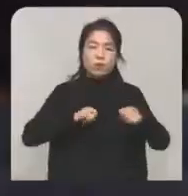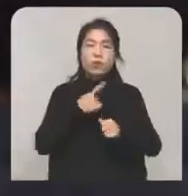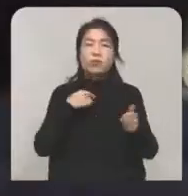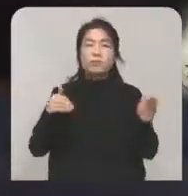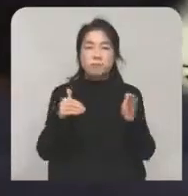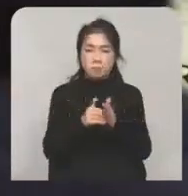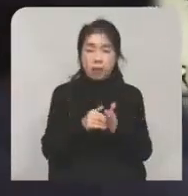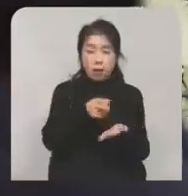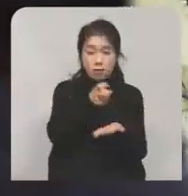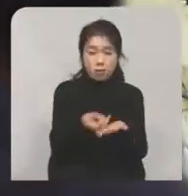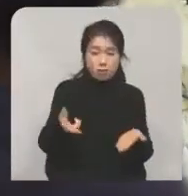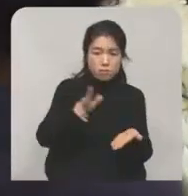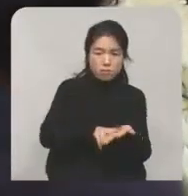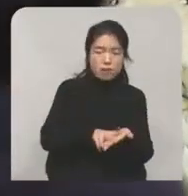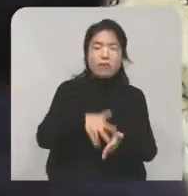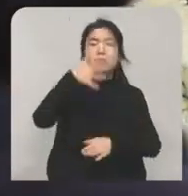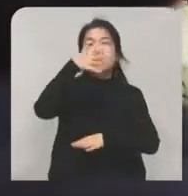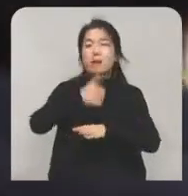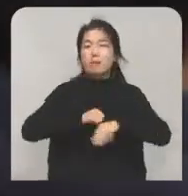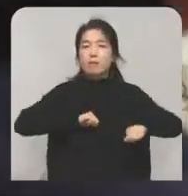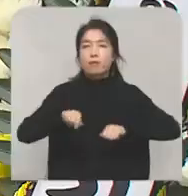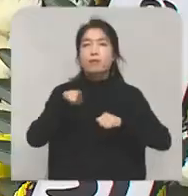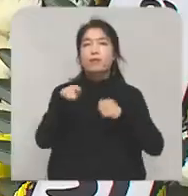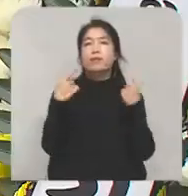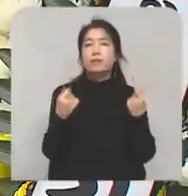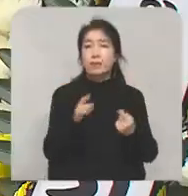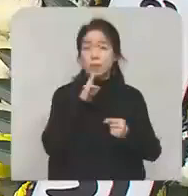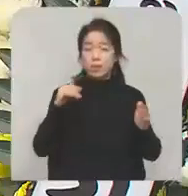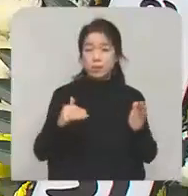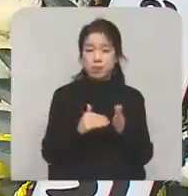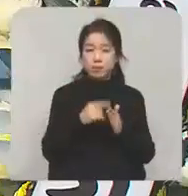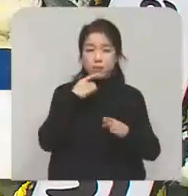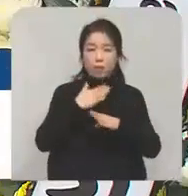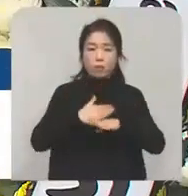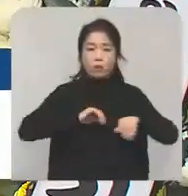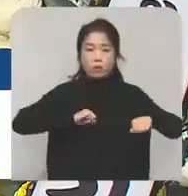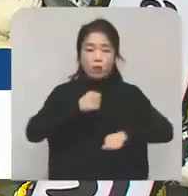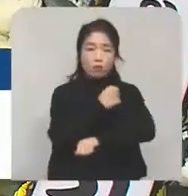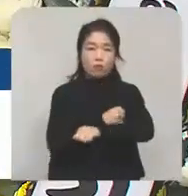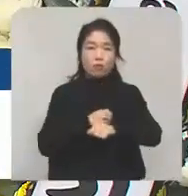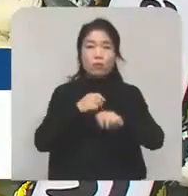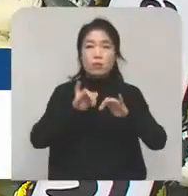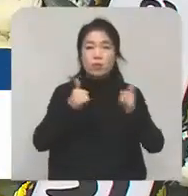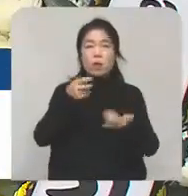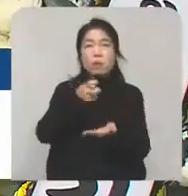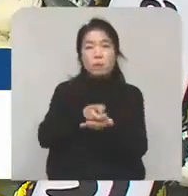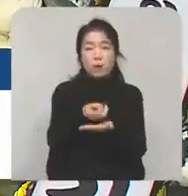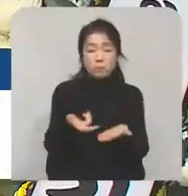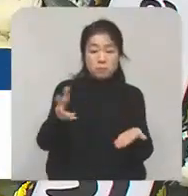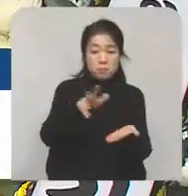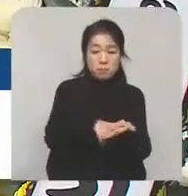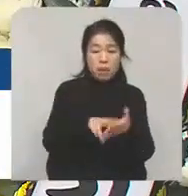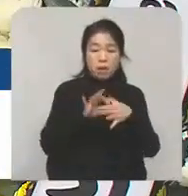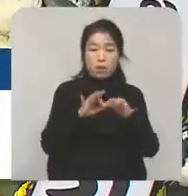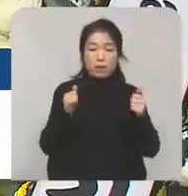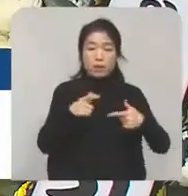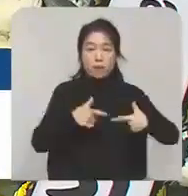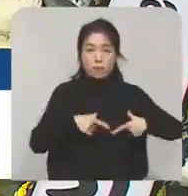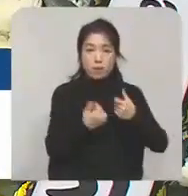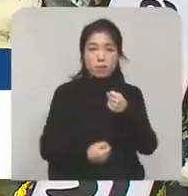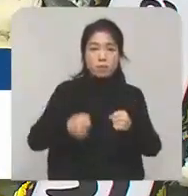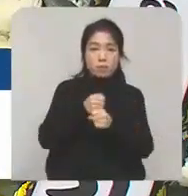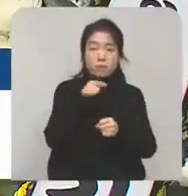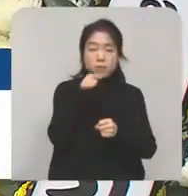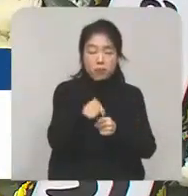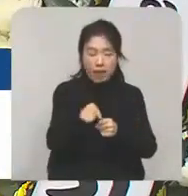고인의 마지막 유지 라고 강조했습니다 민자 유공 작품 제정되고 아울러서 관련 사들인 명예 회복이 되게 하는 게